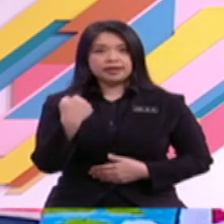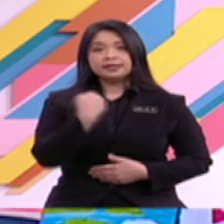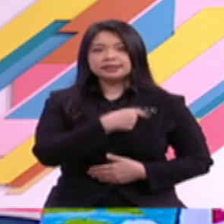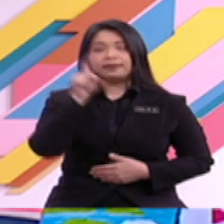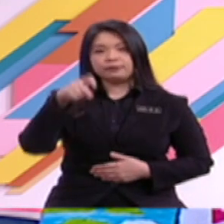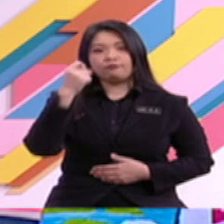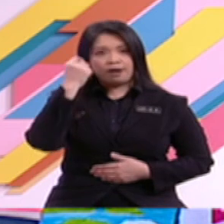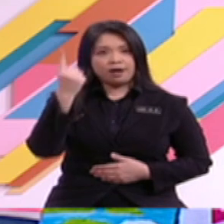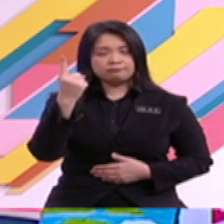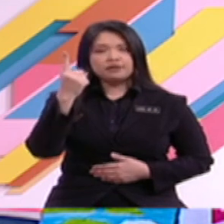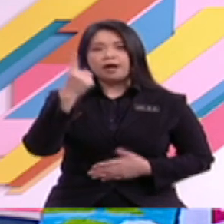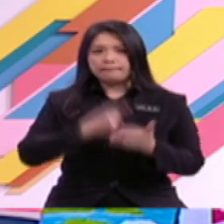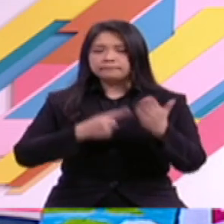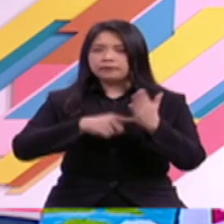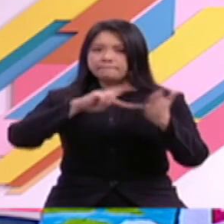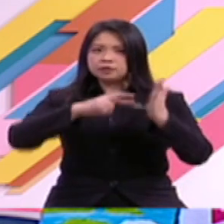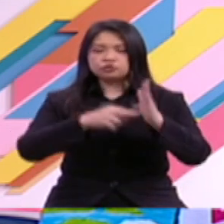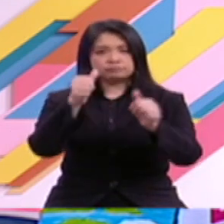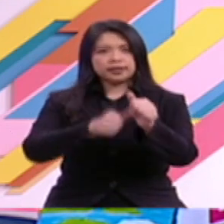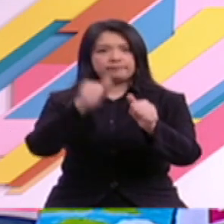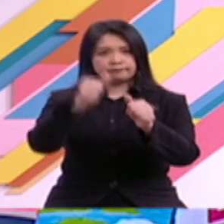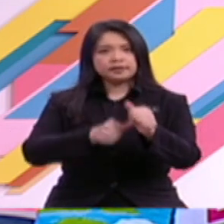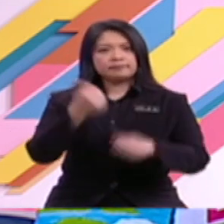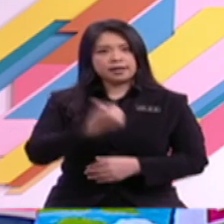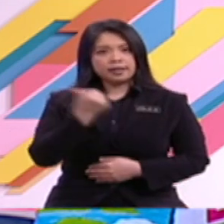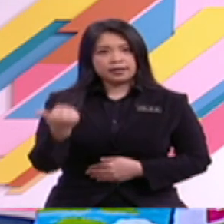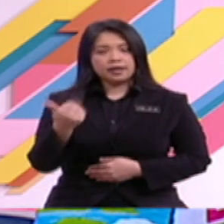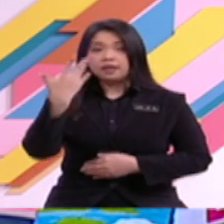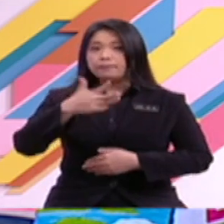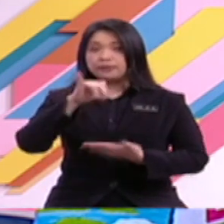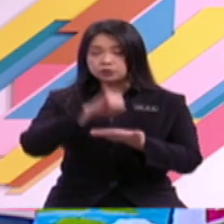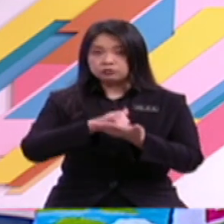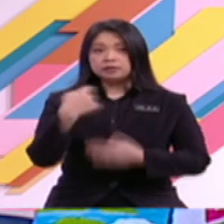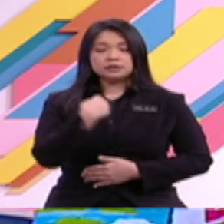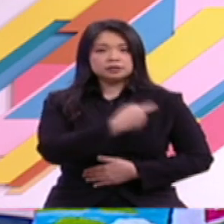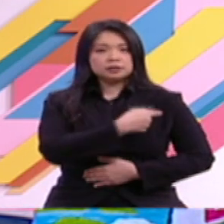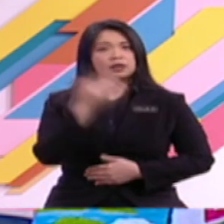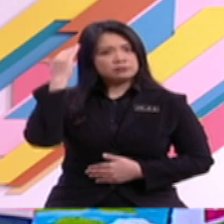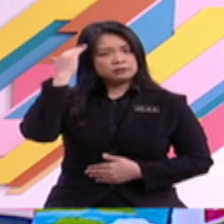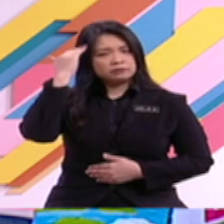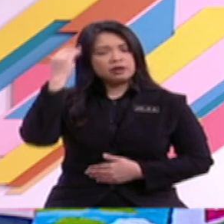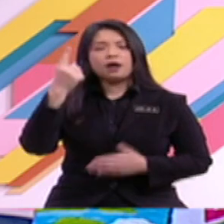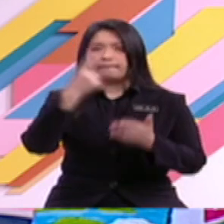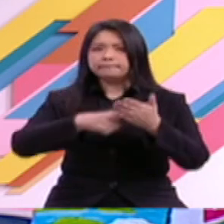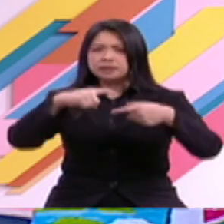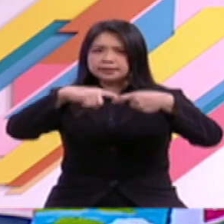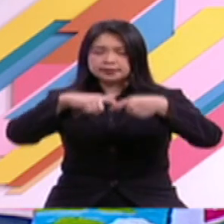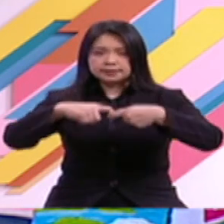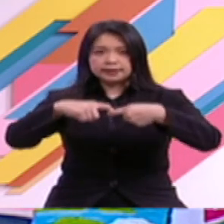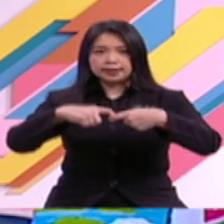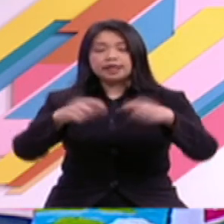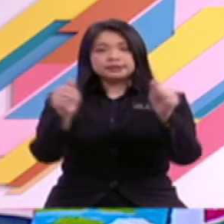paham Apa maksud setia alat ju-ok lepas Tukik tetau apa yang kaitanya dengan